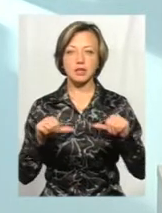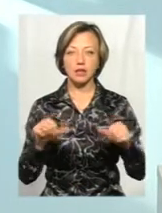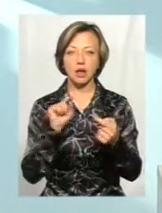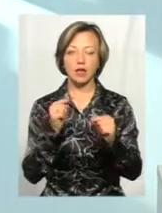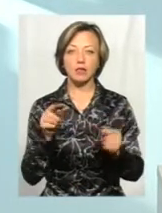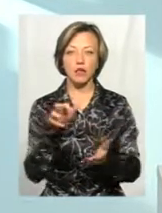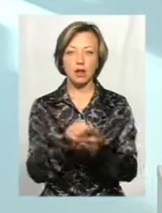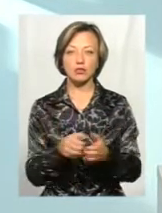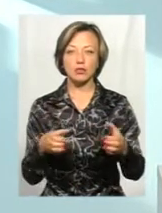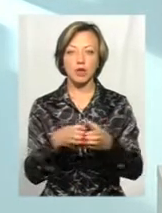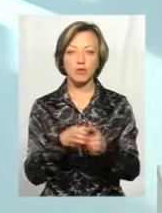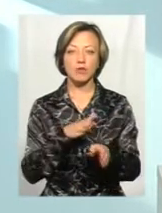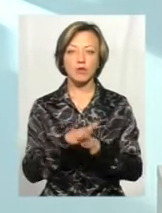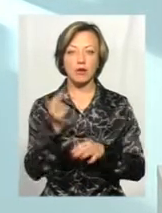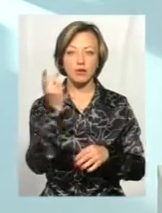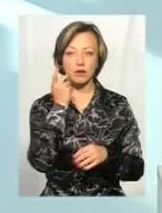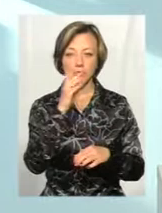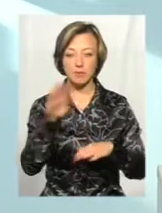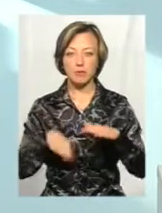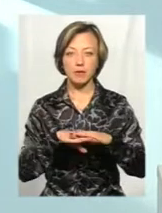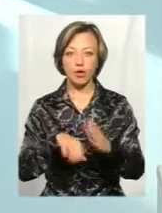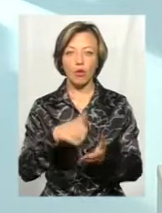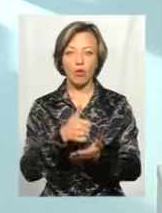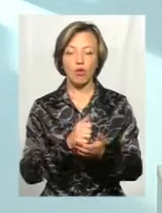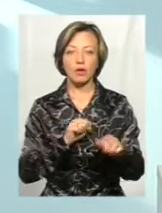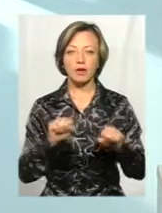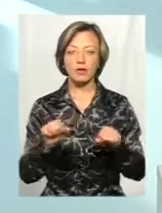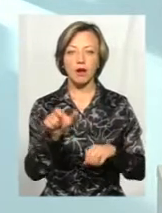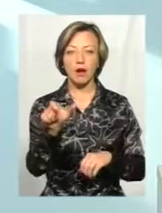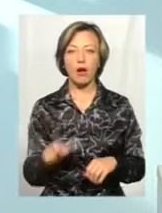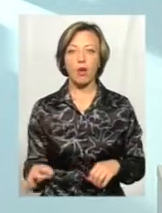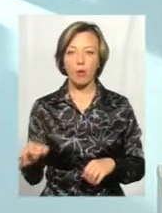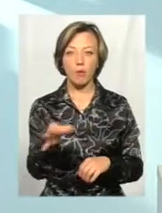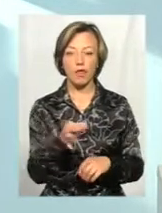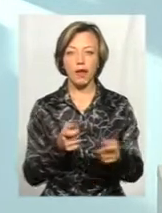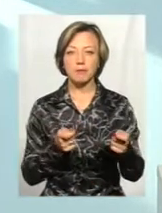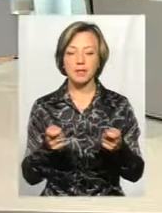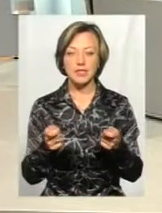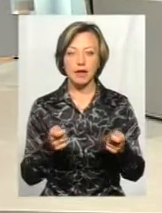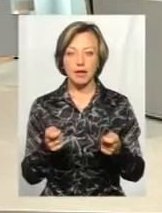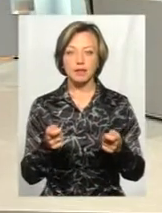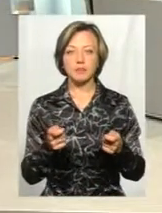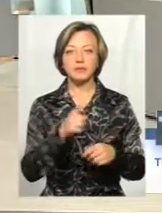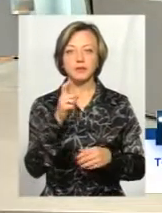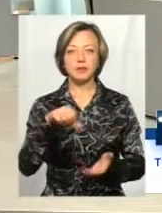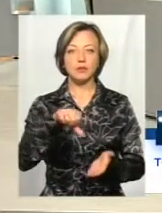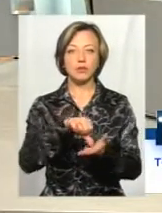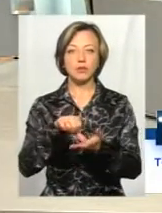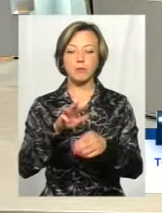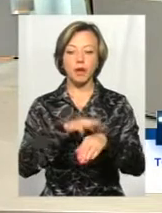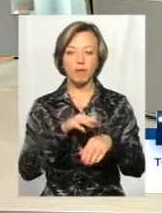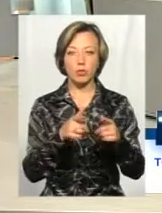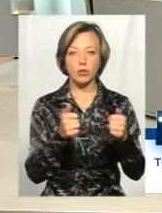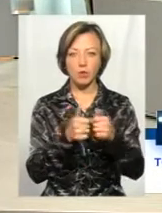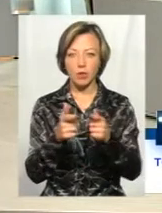штабу. Відбувалося воно, як завжди, під головуванням керівника обласної адміністрації, за участі правоохоронних